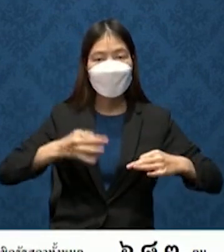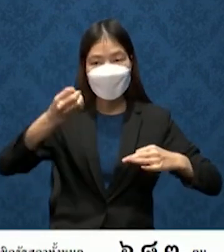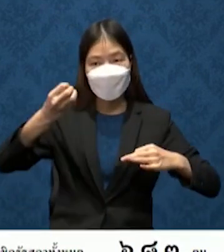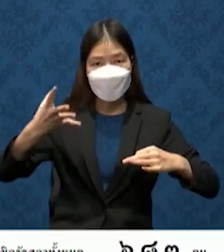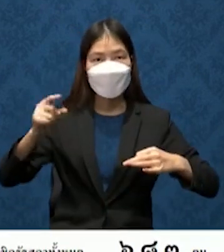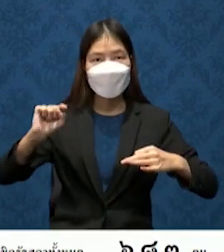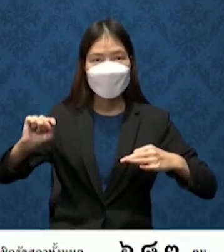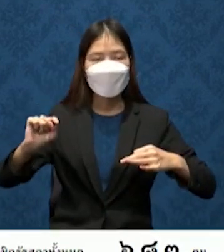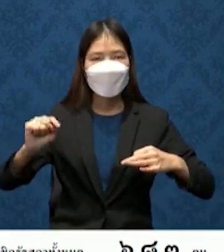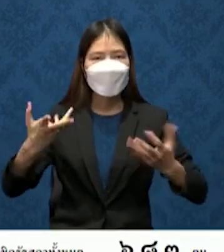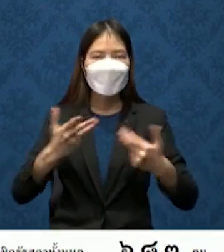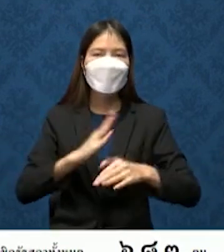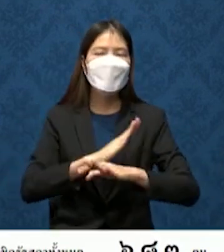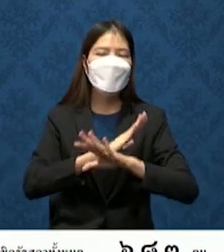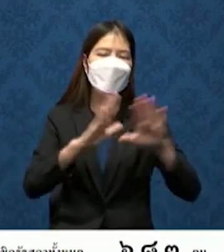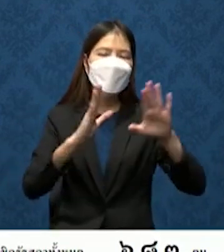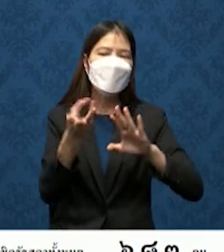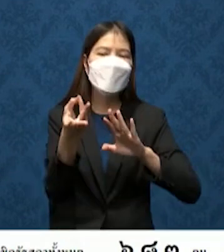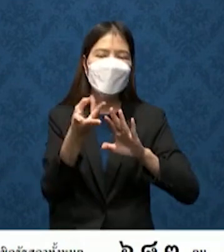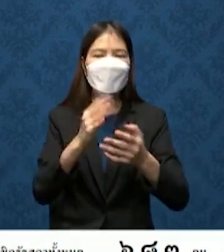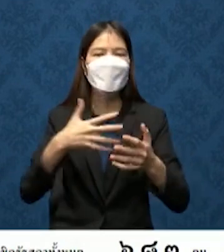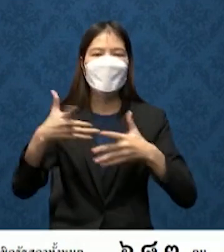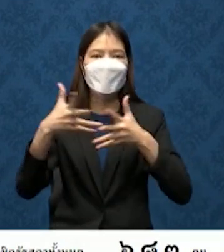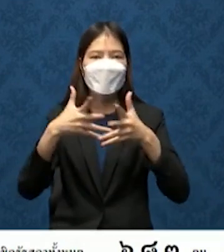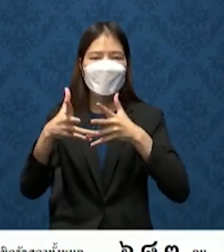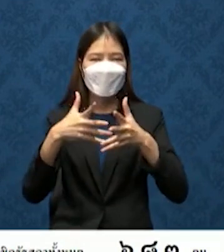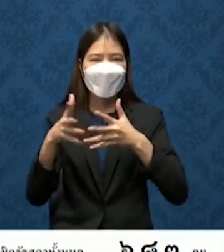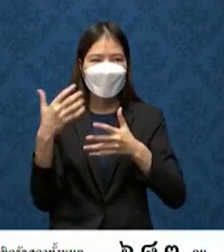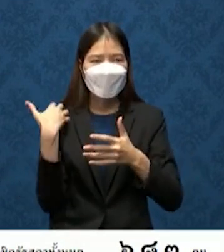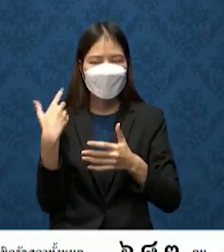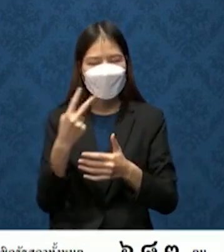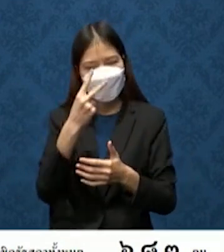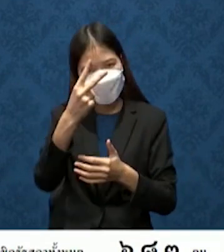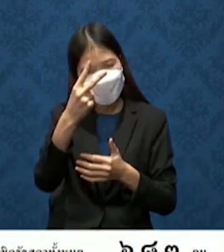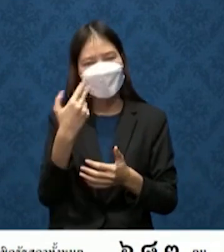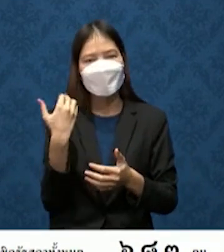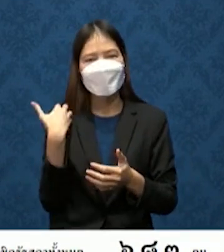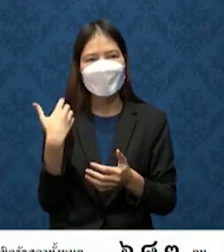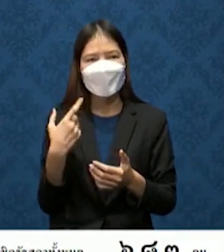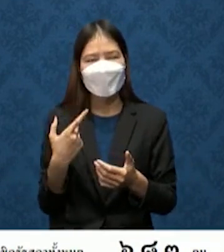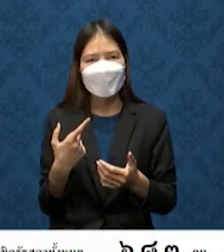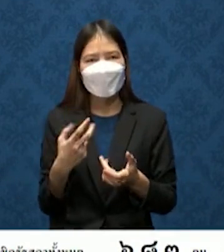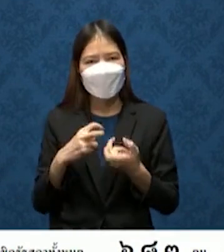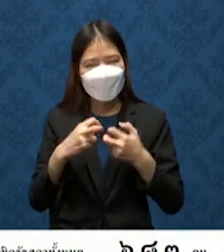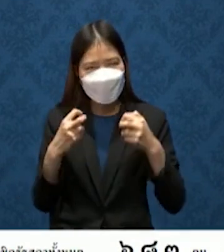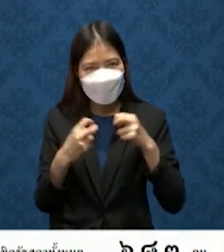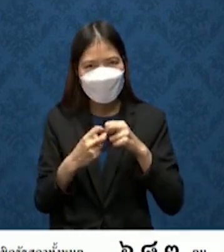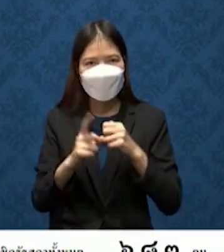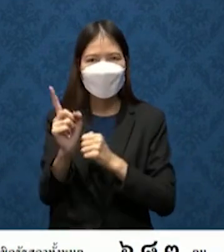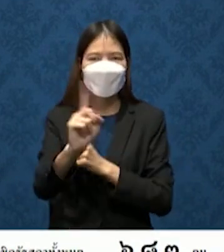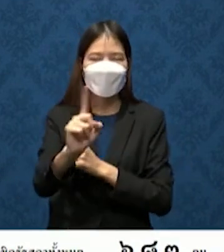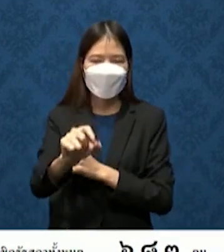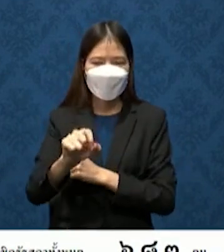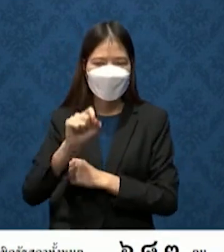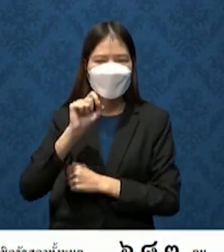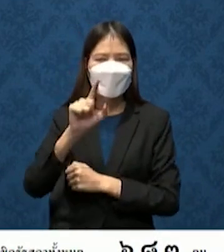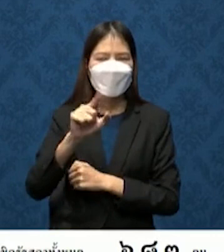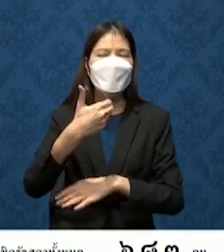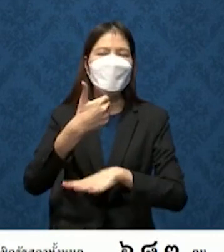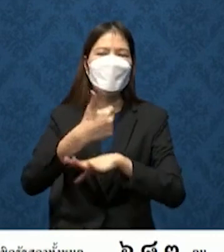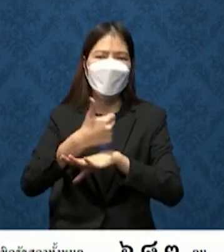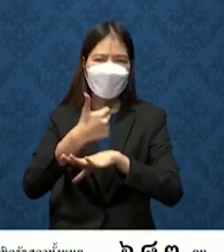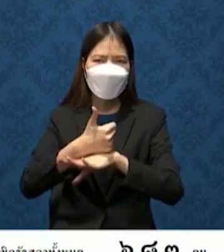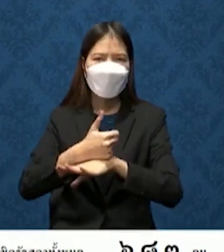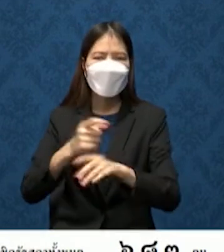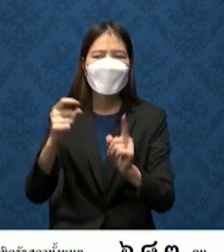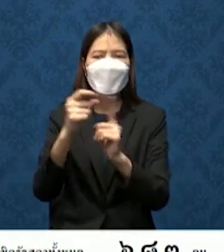ยกเลือกได้ไมทั้งหมดแต่วาสิงที่มัเป็นตระบาบให้กับวงการการศึษาคอคำสั่งของหวหน้าค.